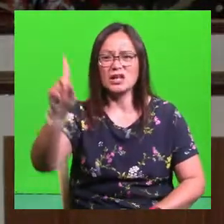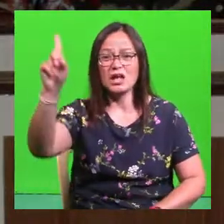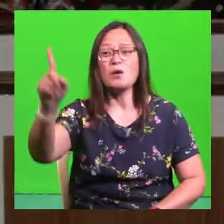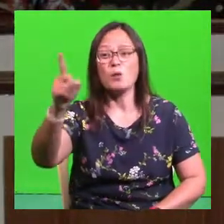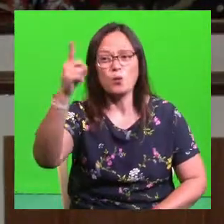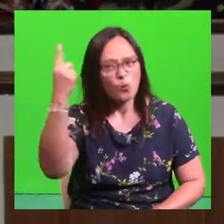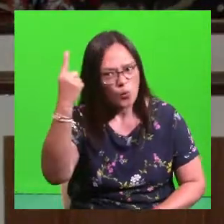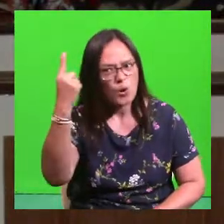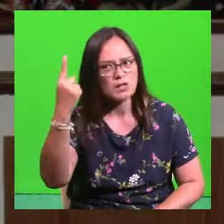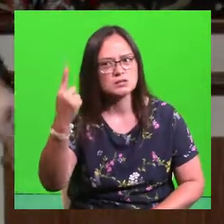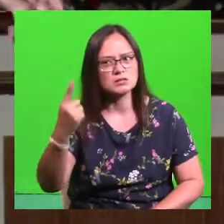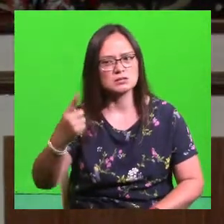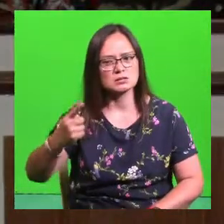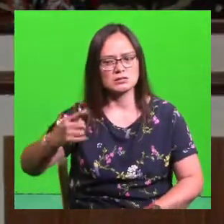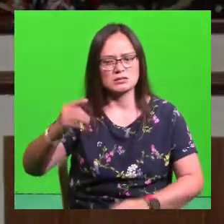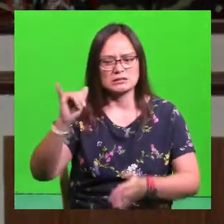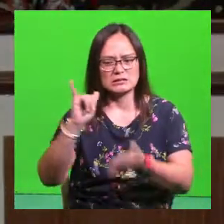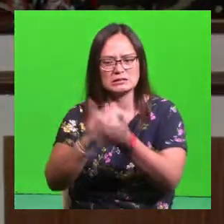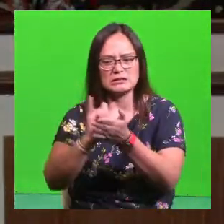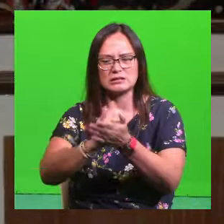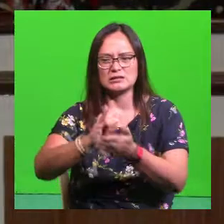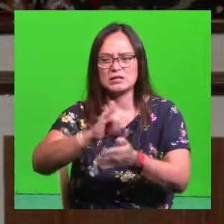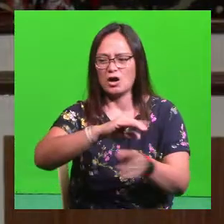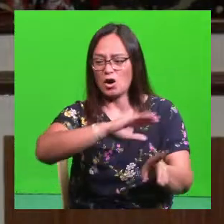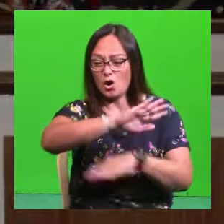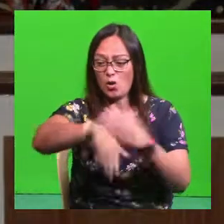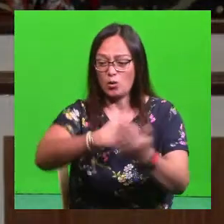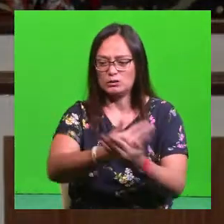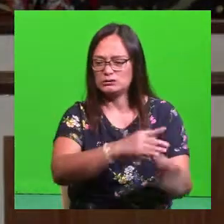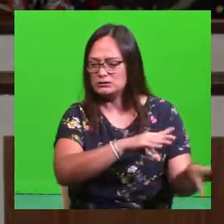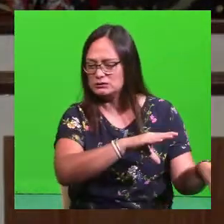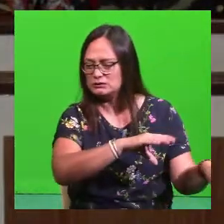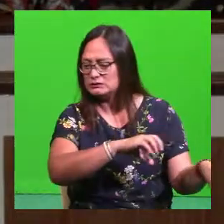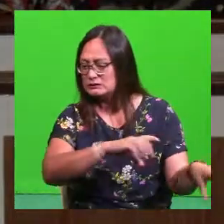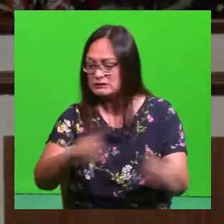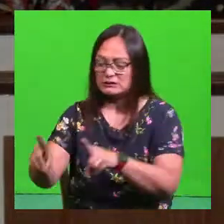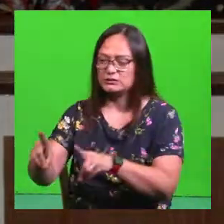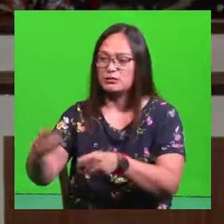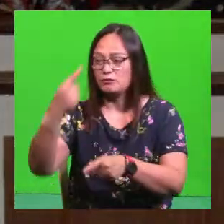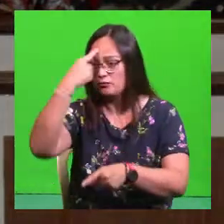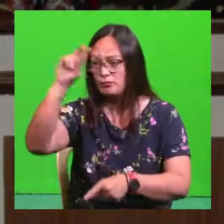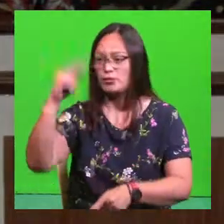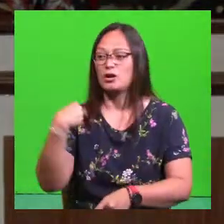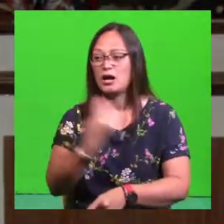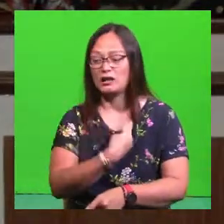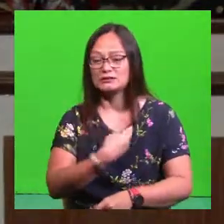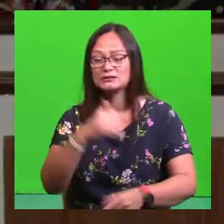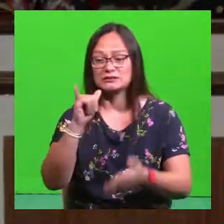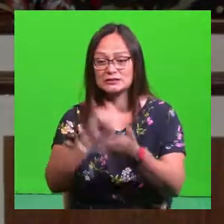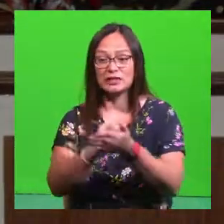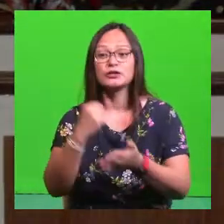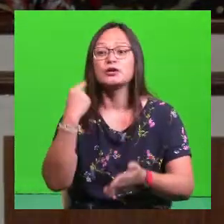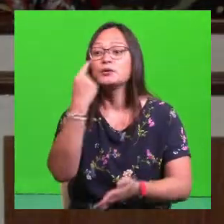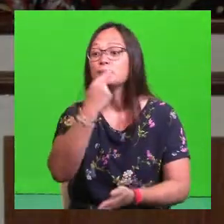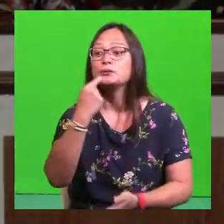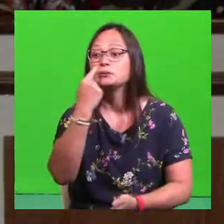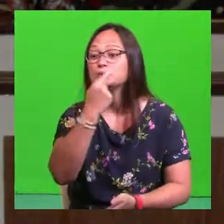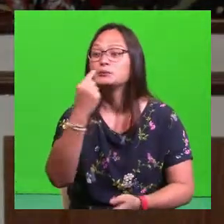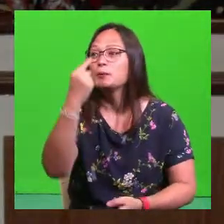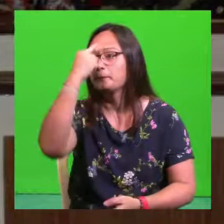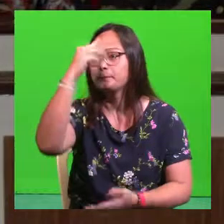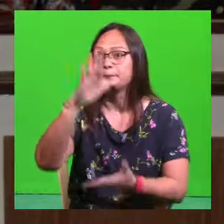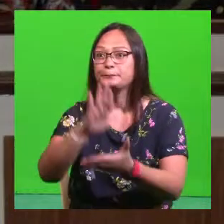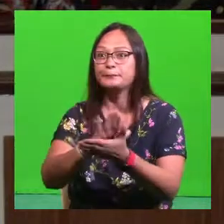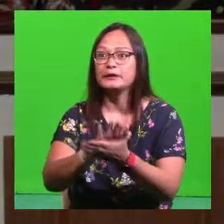yan para sa atin. Upang ang sinamang sa kanya'y sumampalataya kung siya'y namatay na minsan